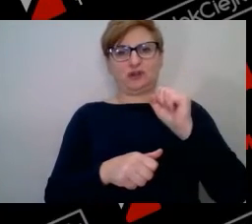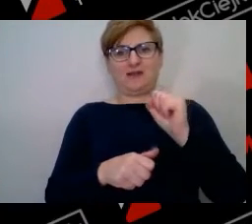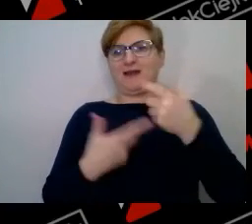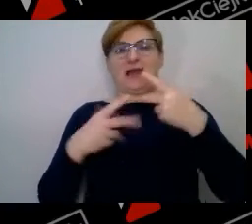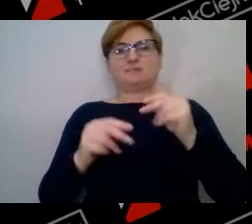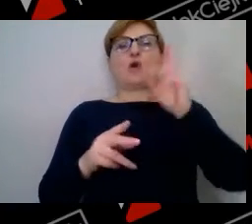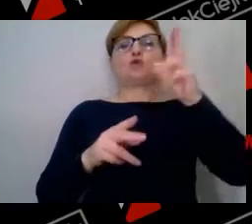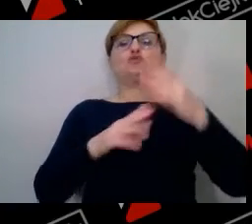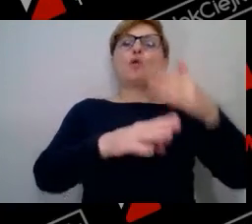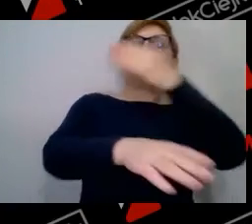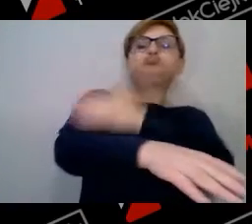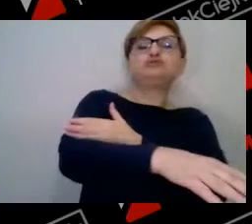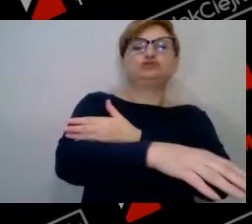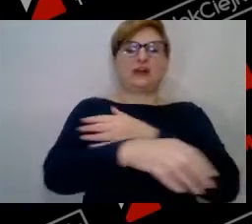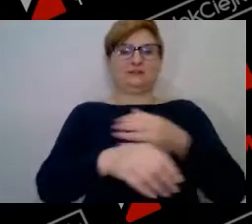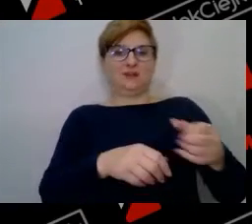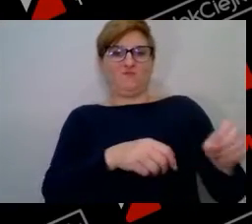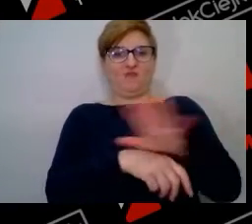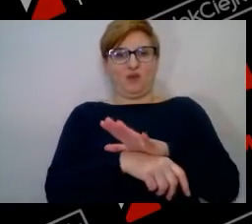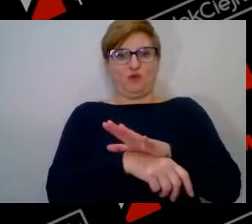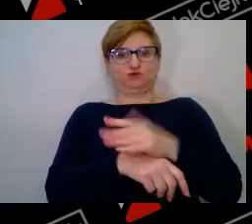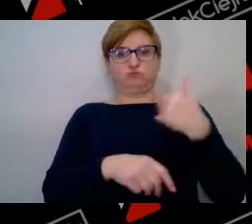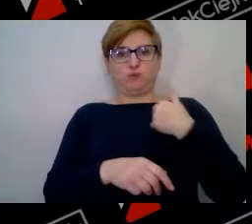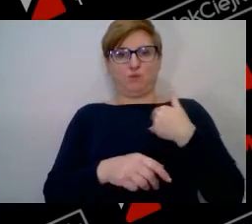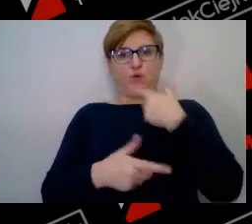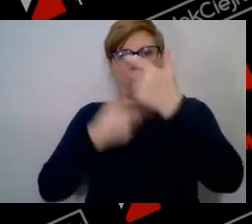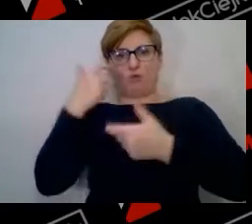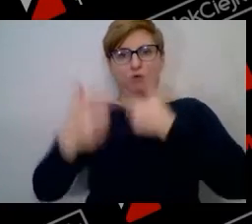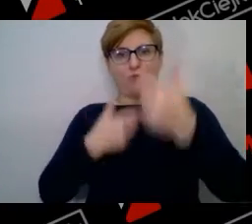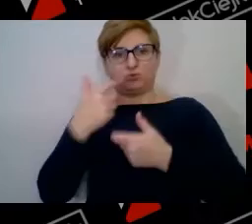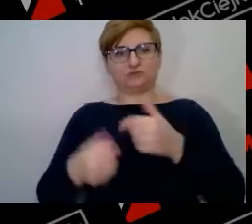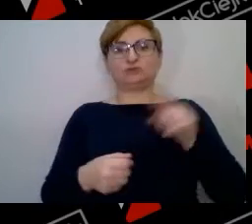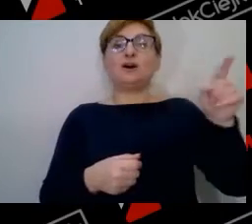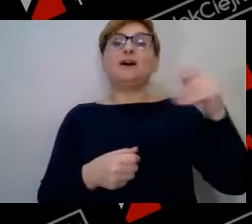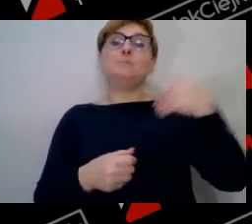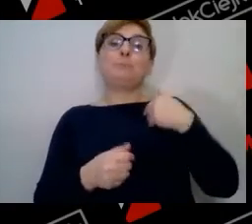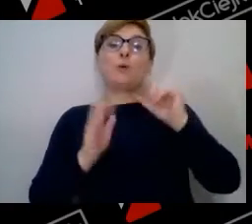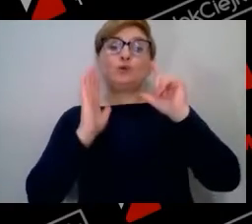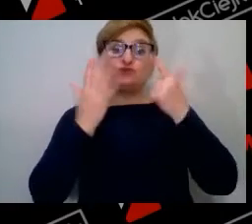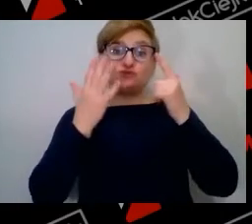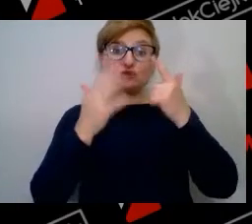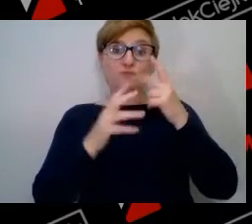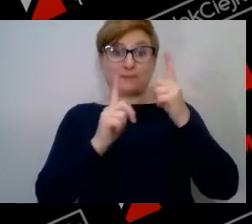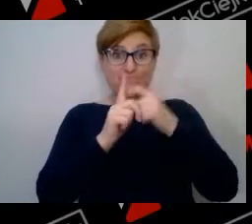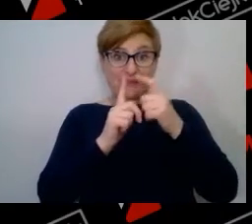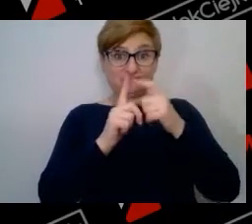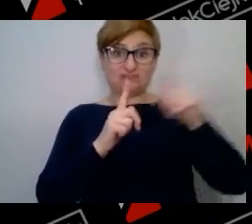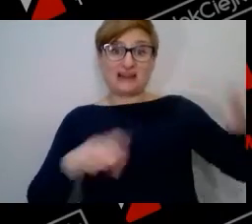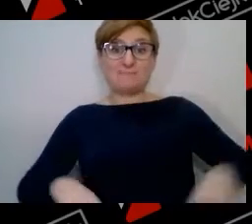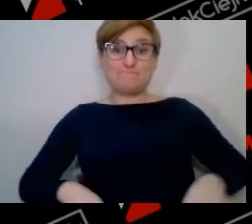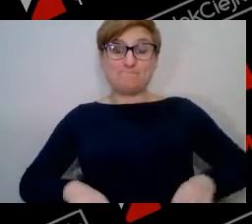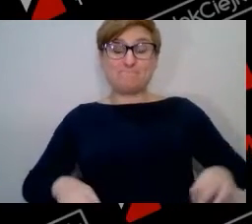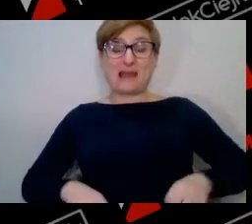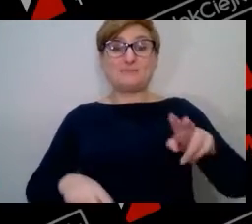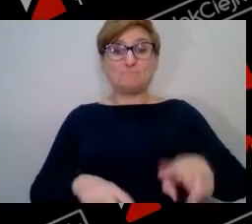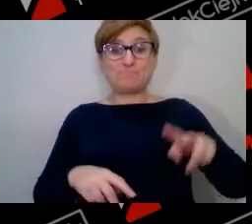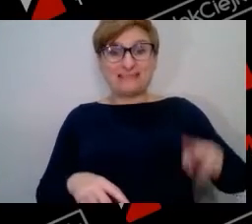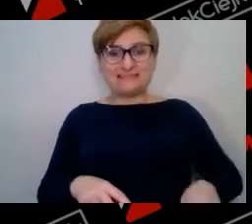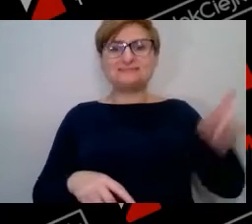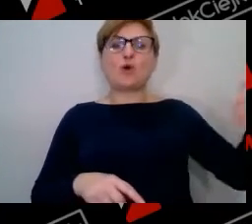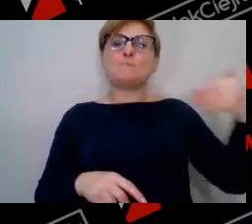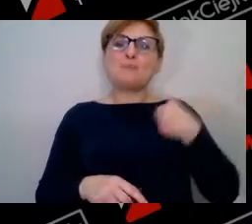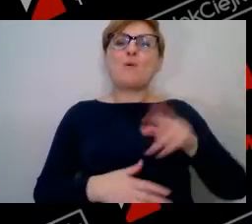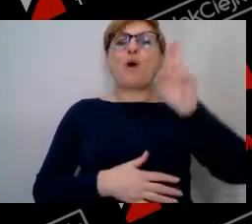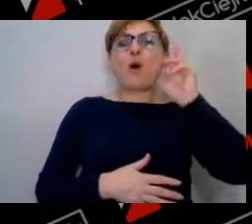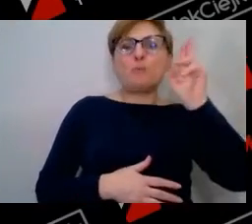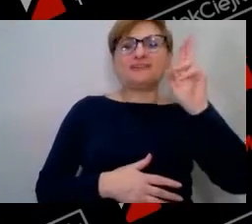przed wprowadzeniem tarczy antykryzysowej. Tak jak zrobiła to poprawka z 7 października. Pani ministra Marlena Maląg obiecywała początkowo pomóc